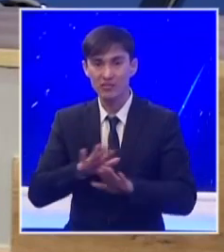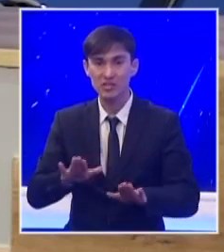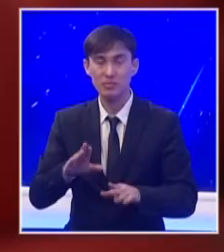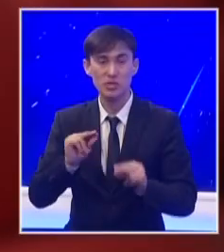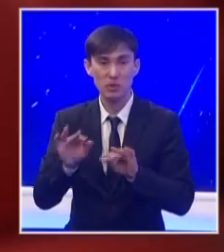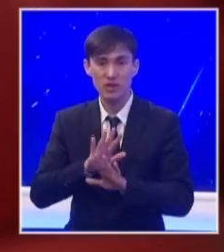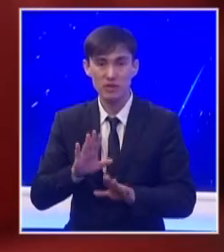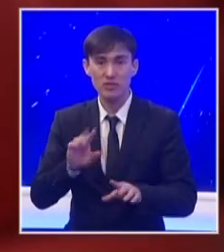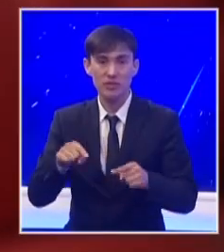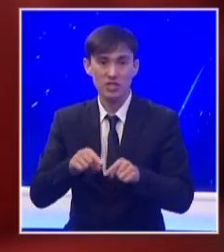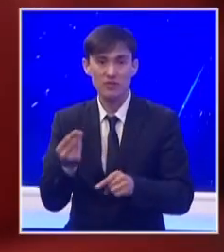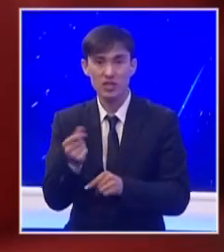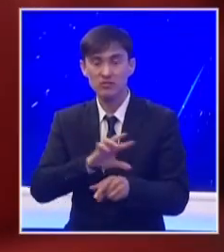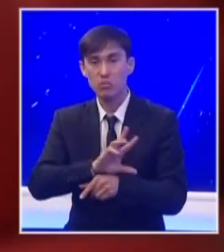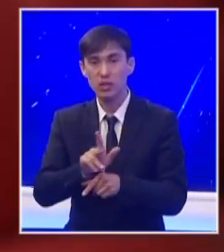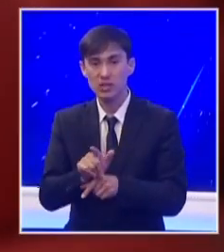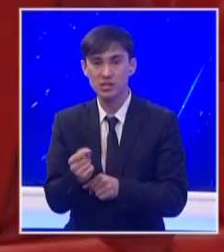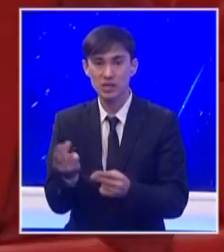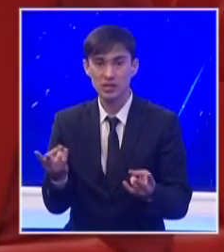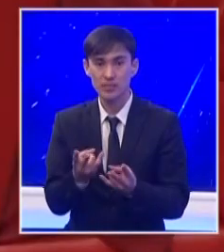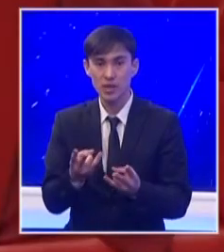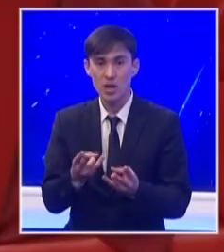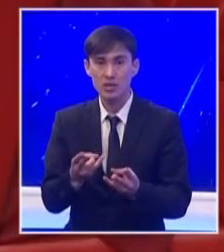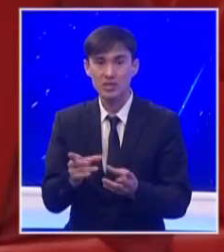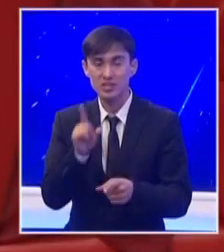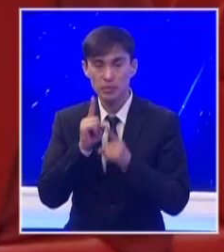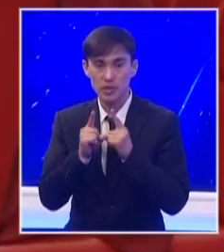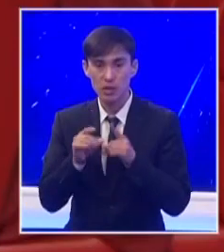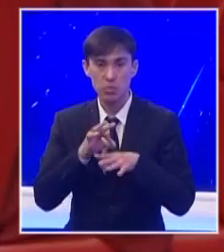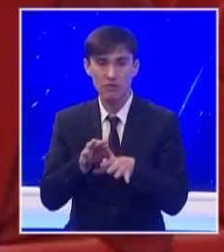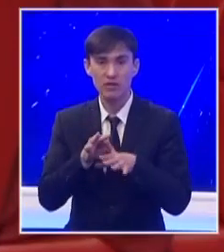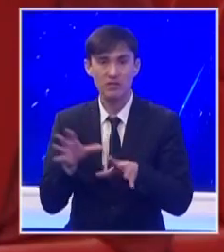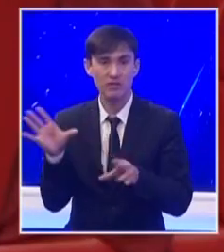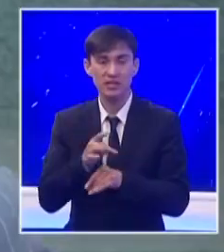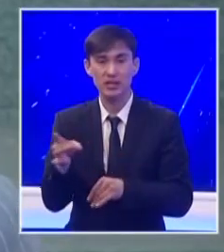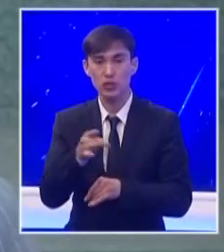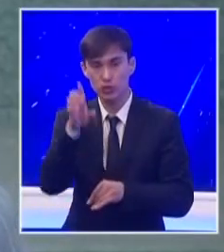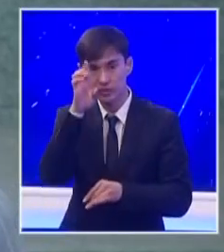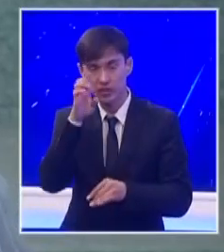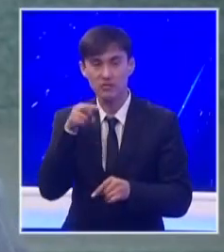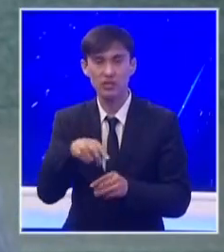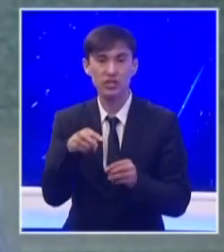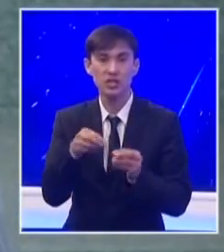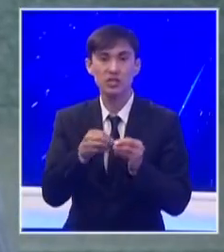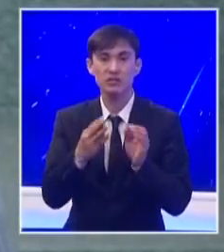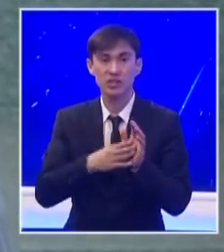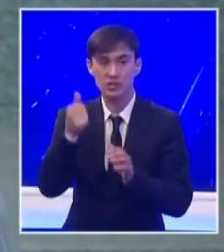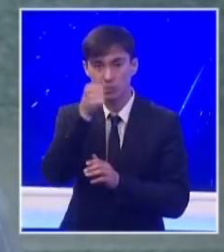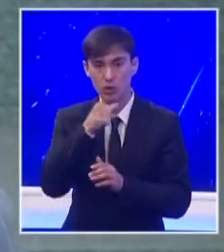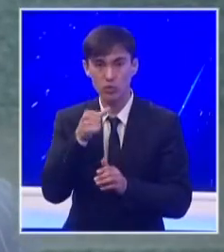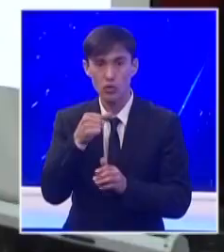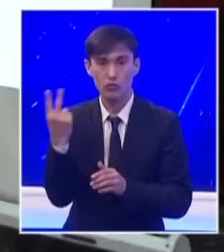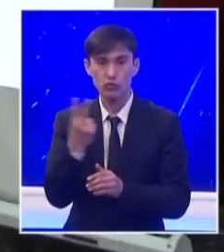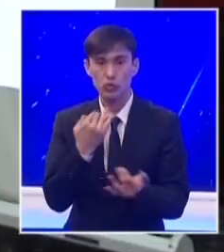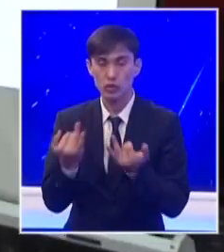несправедливостью, а также финансовое благосостояние. Аналогичные семинары уже проводились во всех регионах страны в 2019 году.